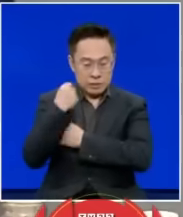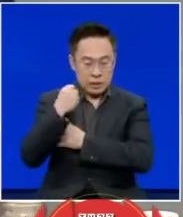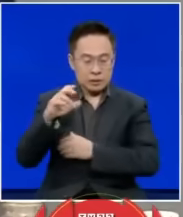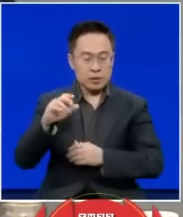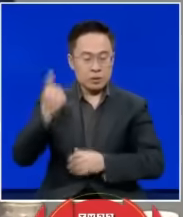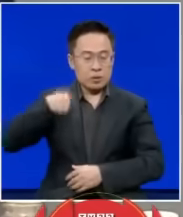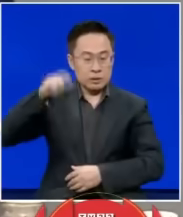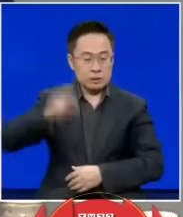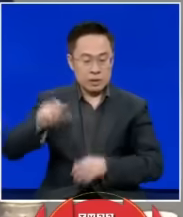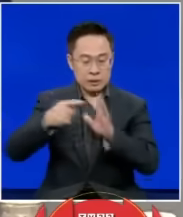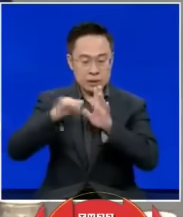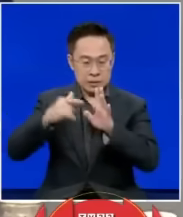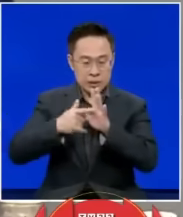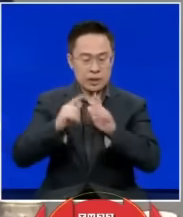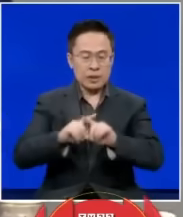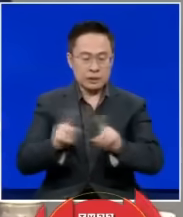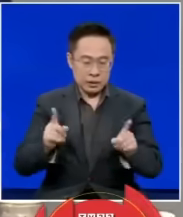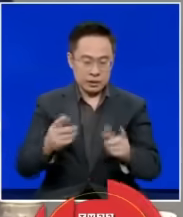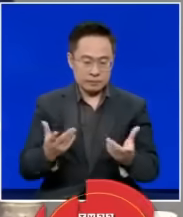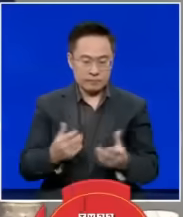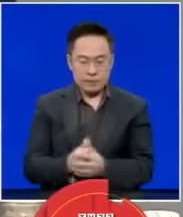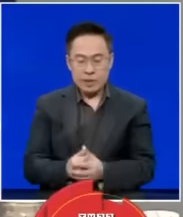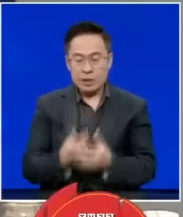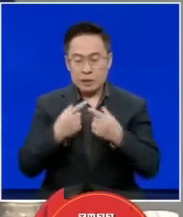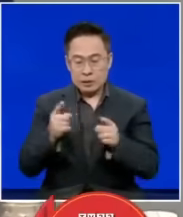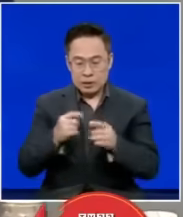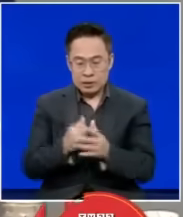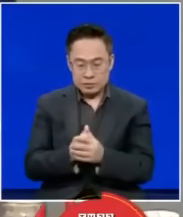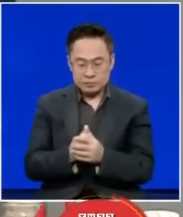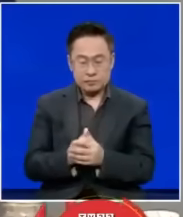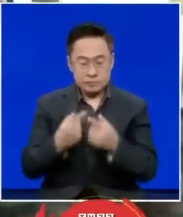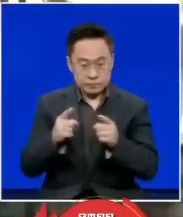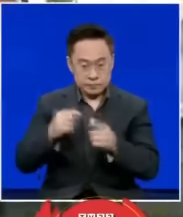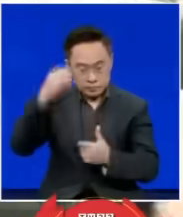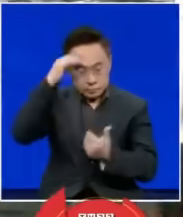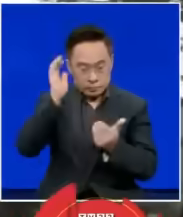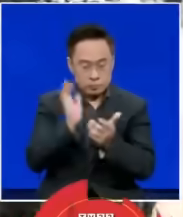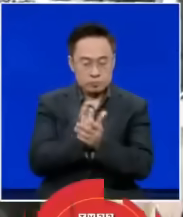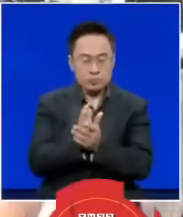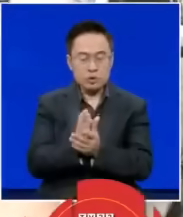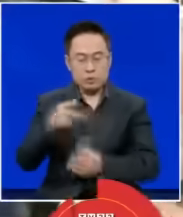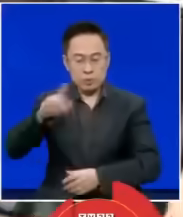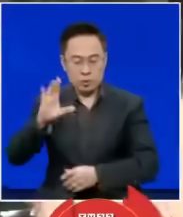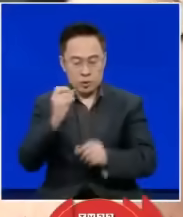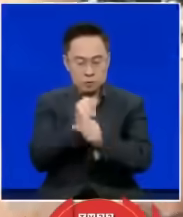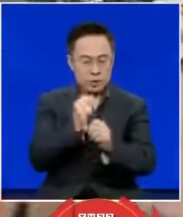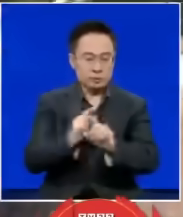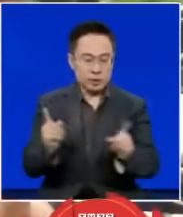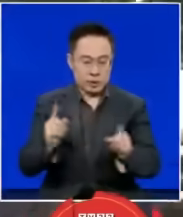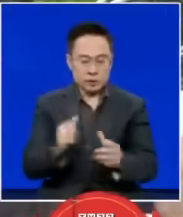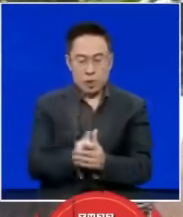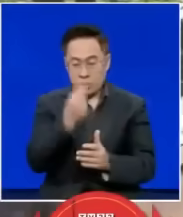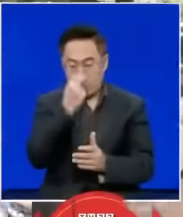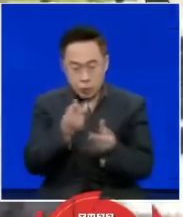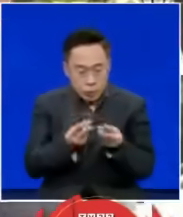ปช.กับส่งกลับมาตำรวจนะครับในทางวิเคราะห์กันเขาก็บอกว่า ได้เปรียบเสียเปรียบ มันมีผลเยอะเลยทีเดียวนะครับทีนี้เปิดข้อกฎหมาย